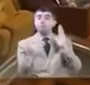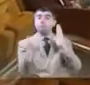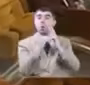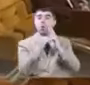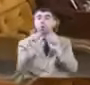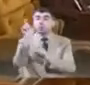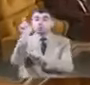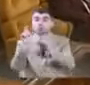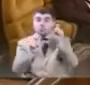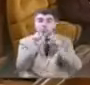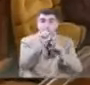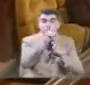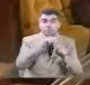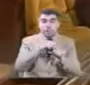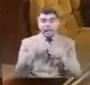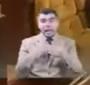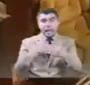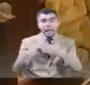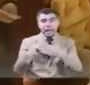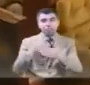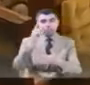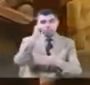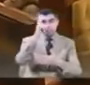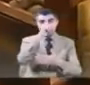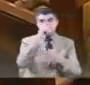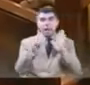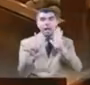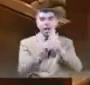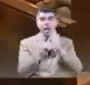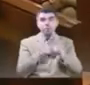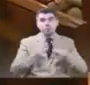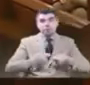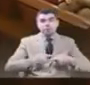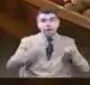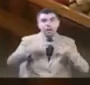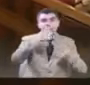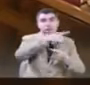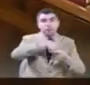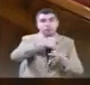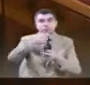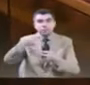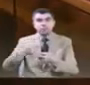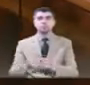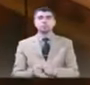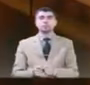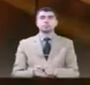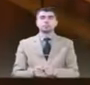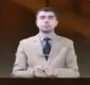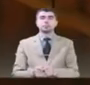النشيطة. وسنعرض هذين المشروعين في نفس الوقت مع مشاريع القوانين المتعلقة بإصلاح نظام المعاشات المدنية لأنهم جاهزين الآن.